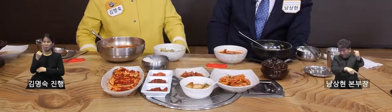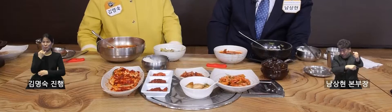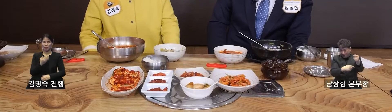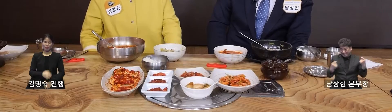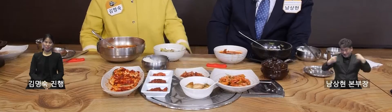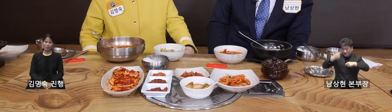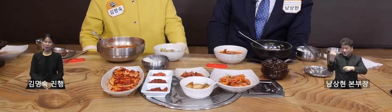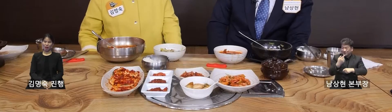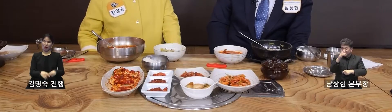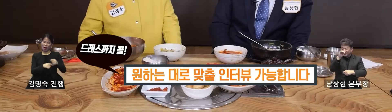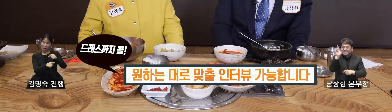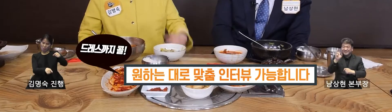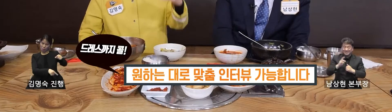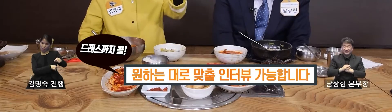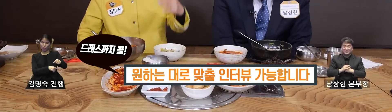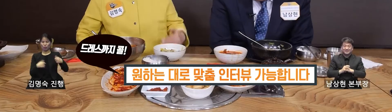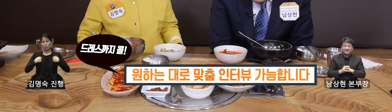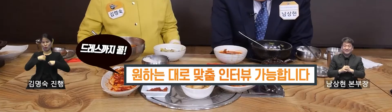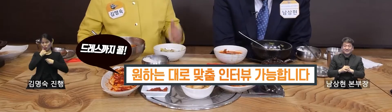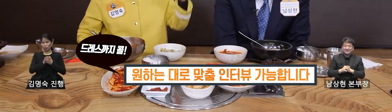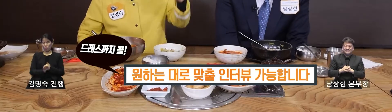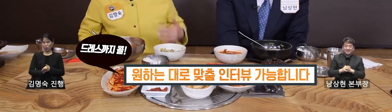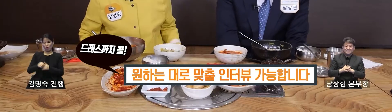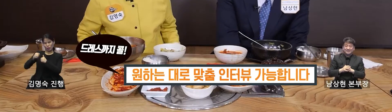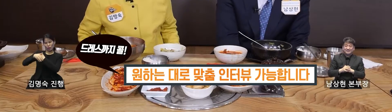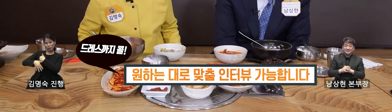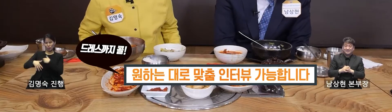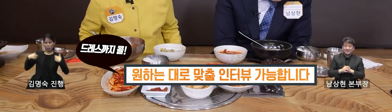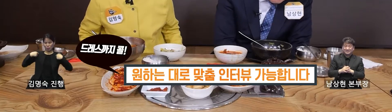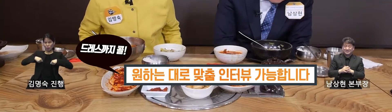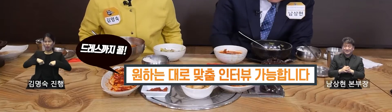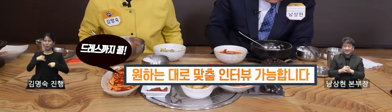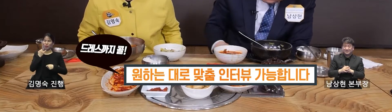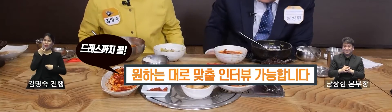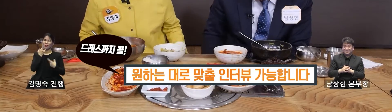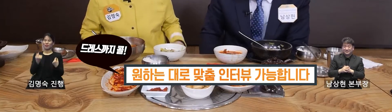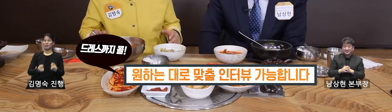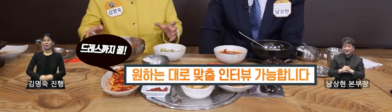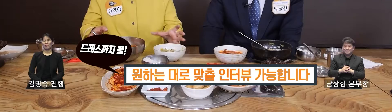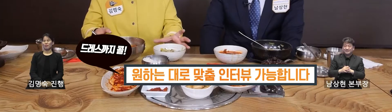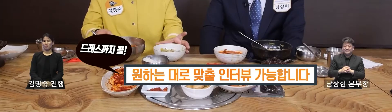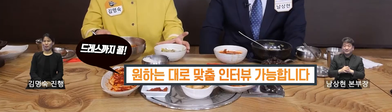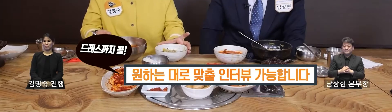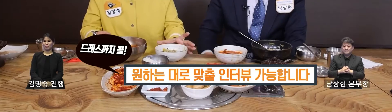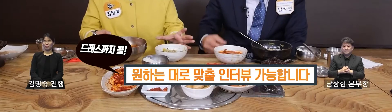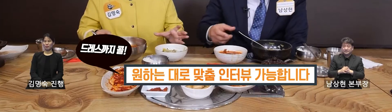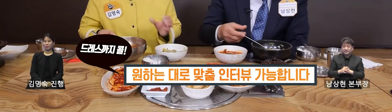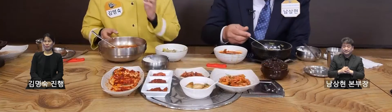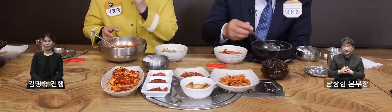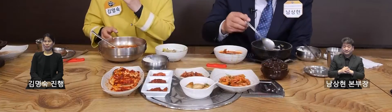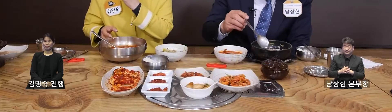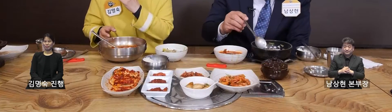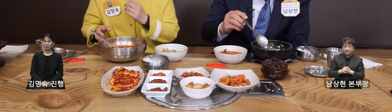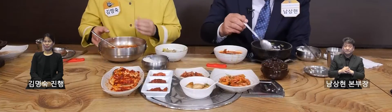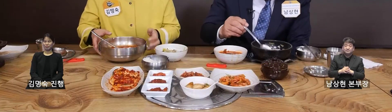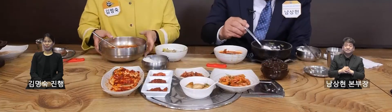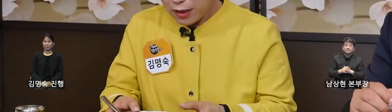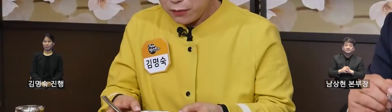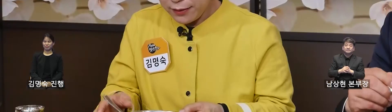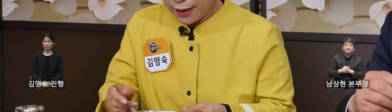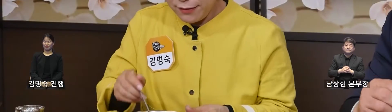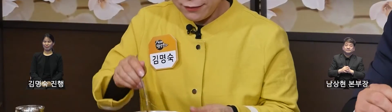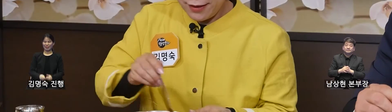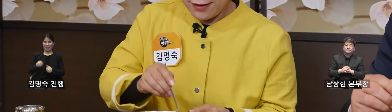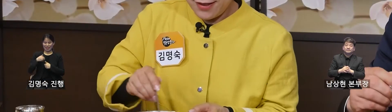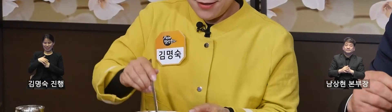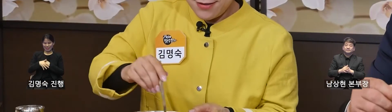뭐 한복뿐이겠어요. 뭐 드레스 입고 오라면 드레스 입고 가겠습니다. 네네. 자, 그러면 드레스